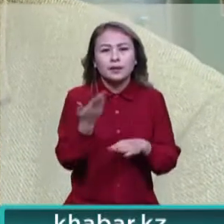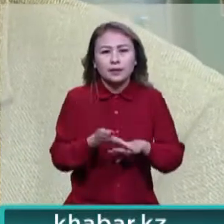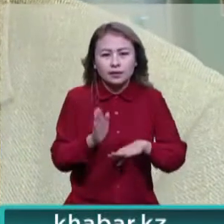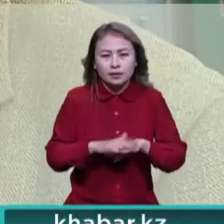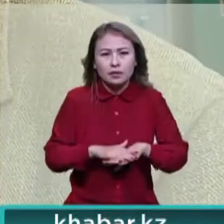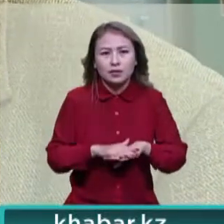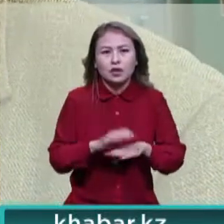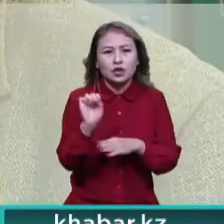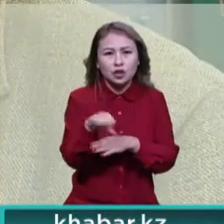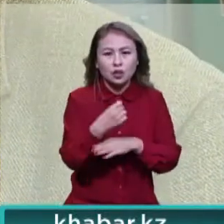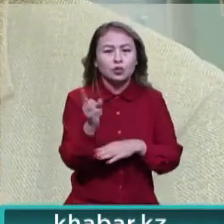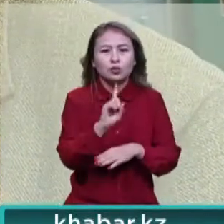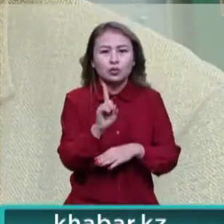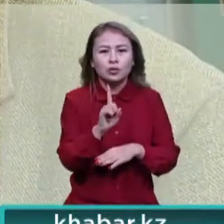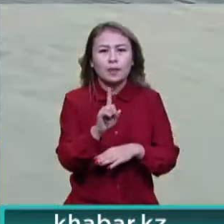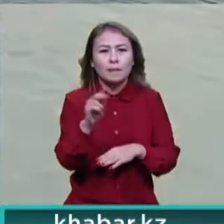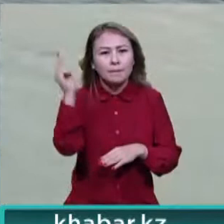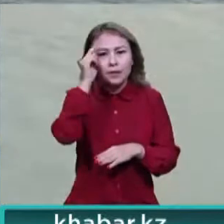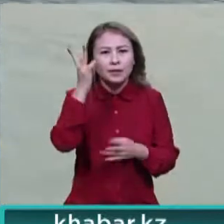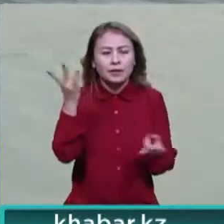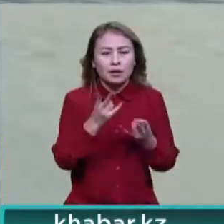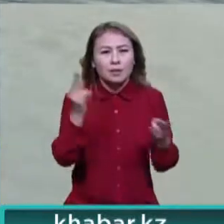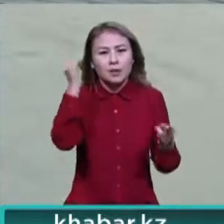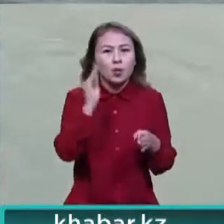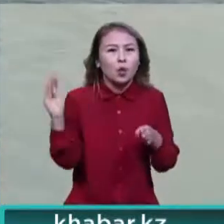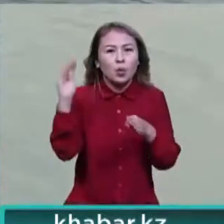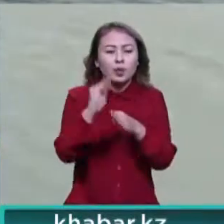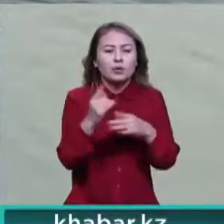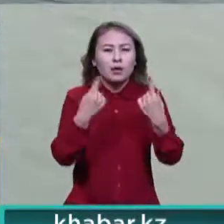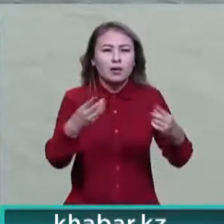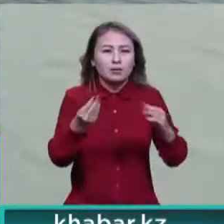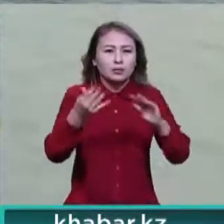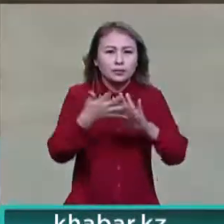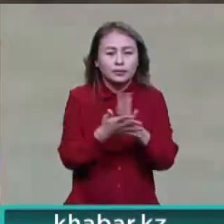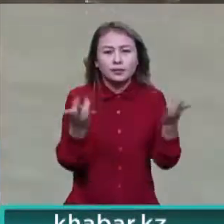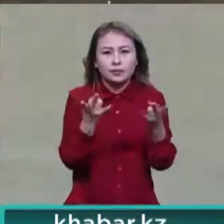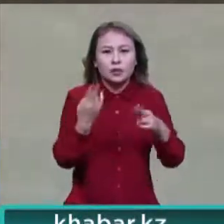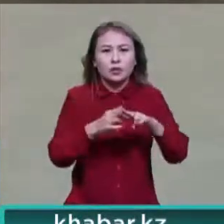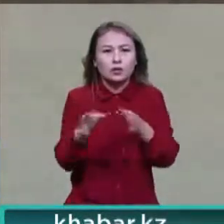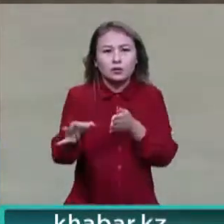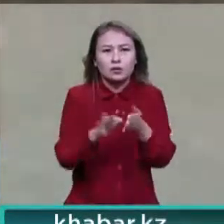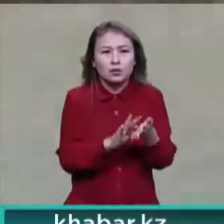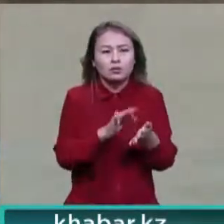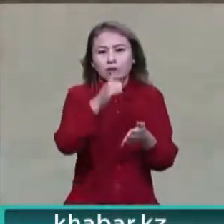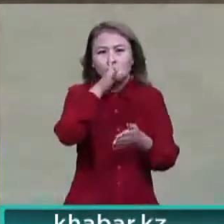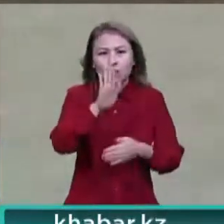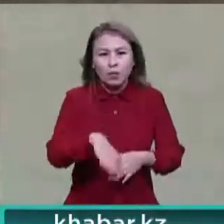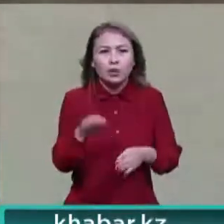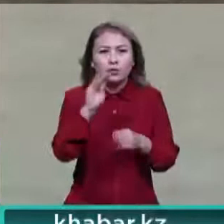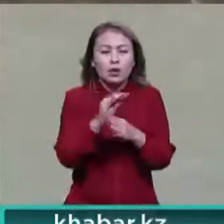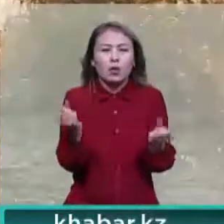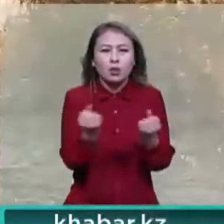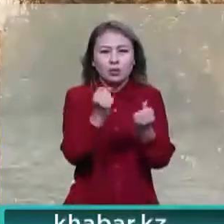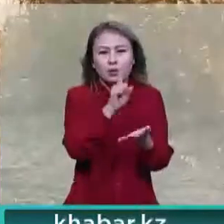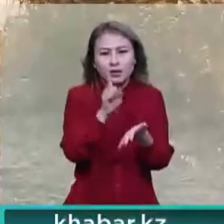қиындықтарды жеңу үшін білім керек. Біліммен қоса бұл сала қыруар қаражатты да талап етеді. Ал ол бірден қайта қоймайды. Сондықтан қолдау